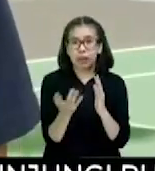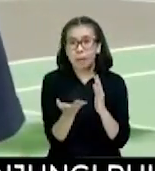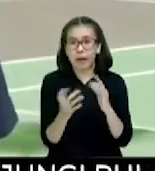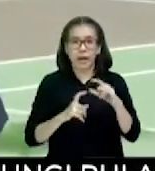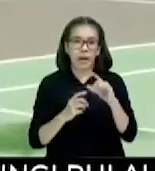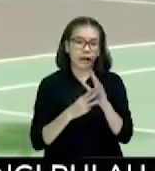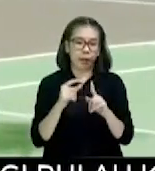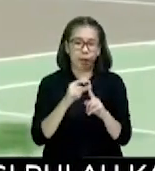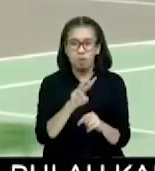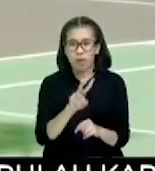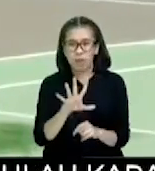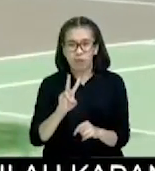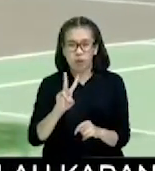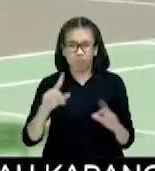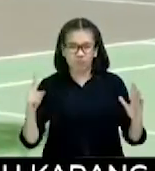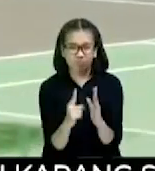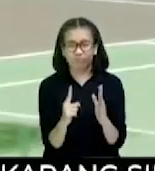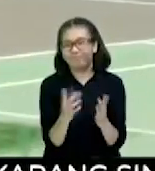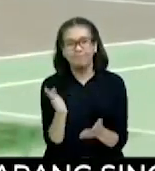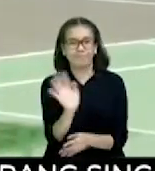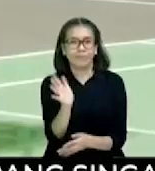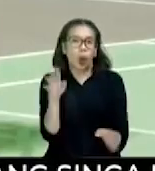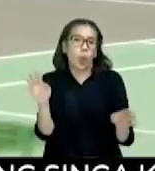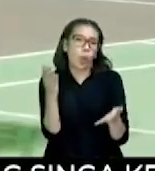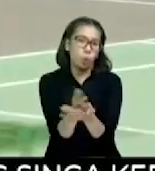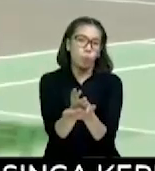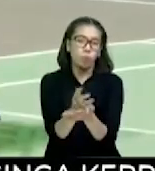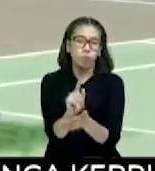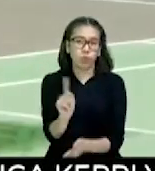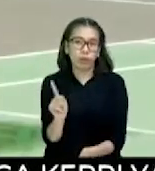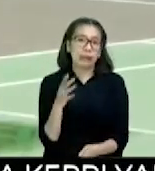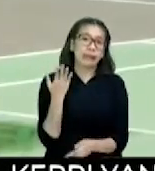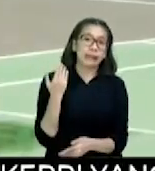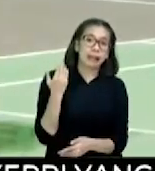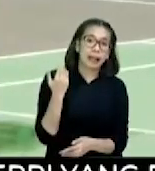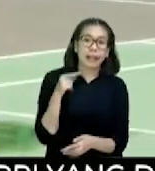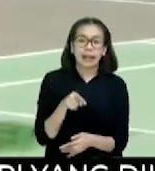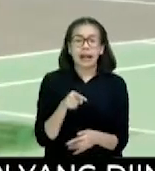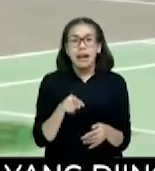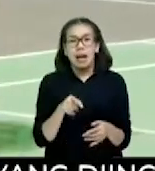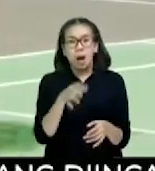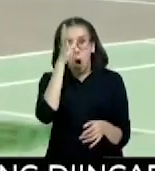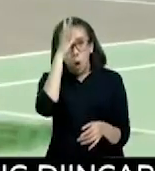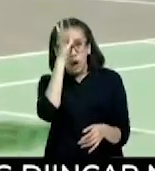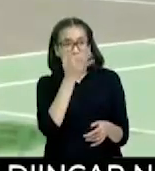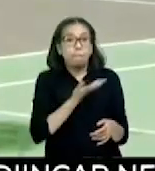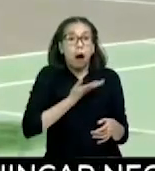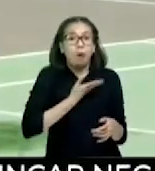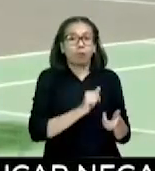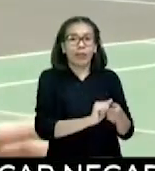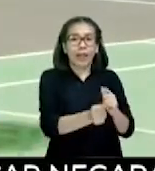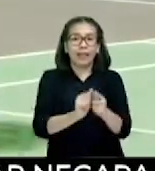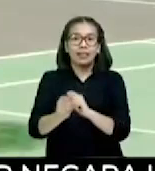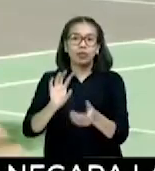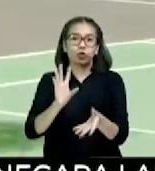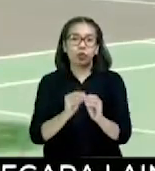Timur. Untuk itu nantinya masih menunggu hasil tracing. Tadi sekitar ada 117 warga yang nantinya akan dilakukan tracing.